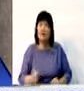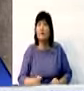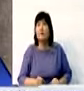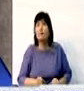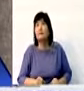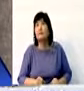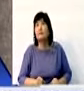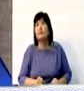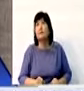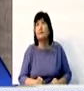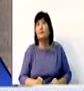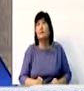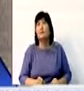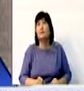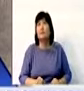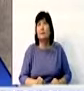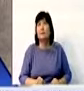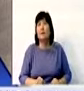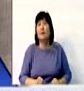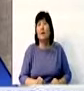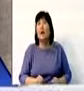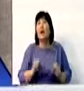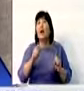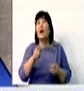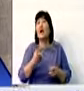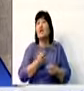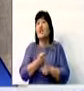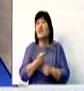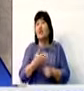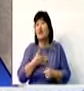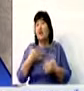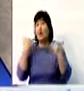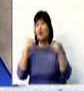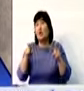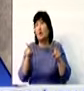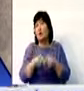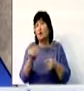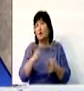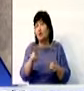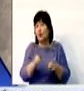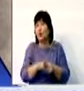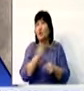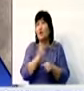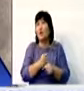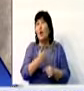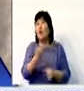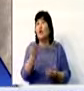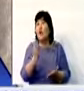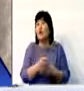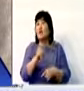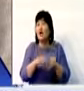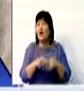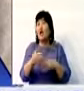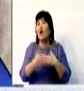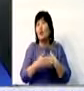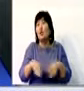at the blood ослушалась шарлатаны как они издевались над нашим скотом так и с ними нужно поступить у них есть родные близкие